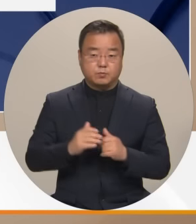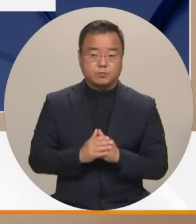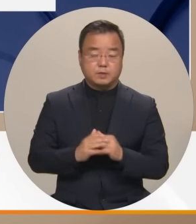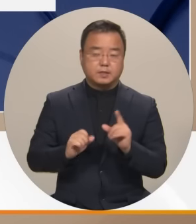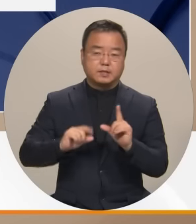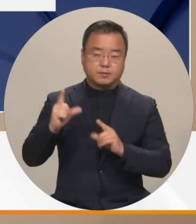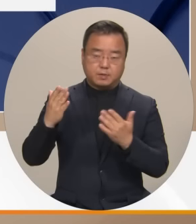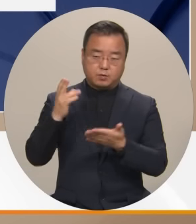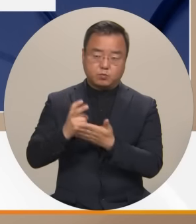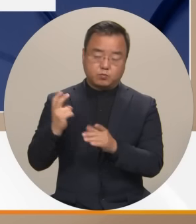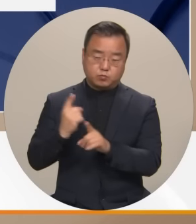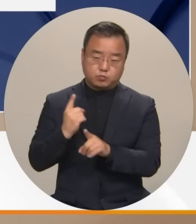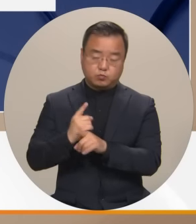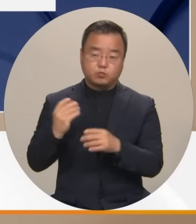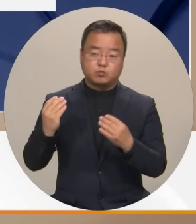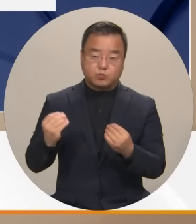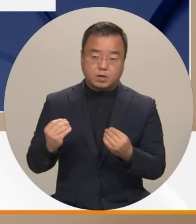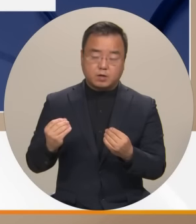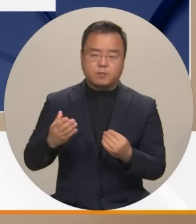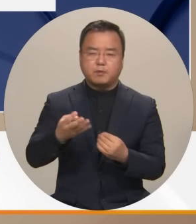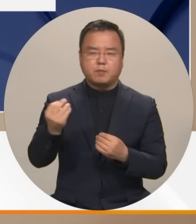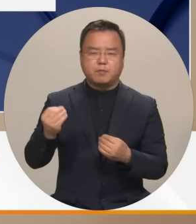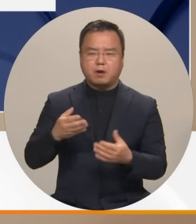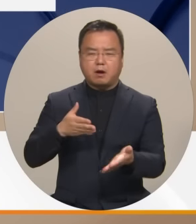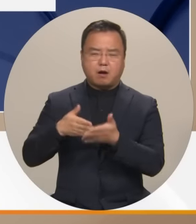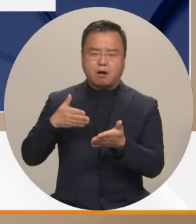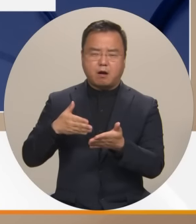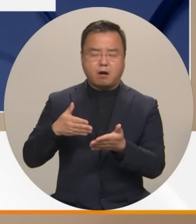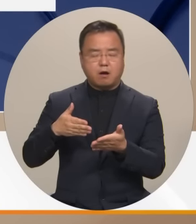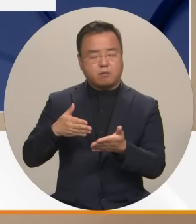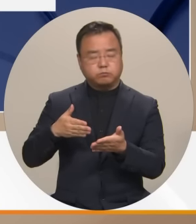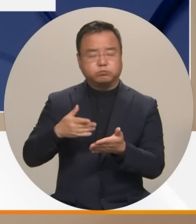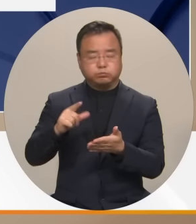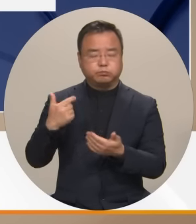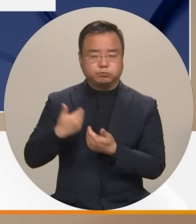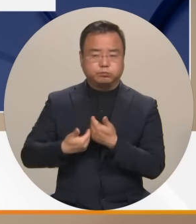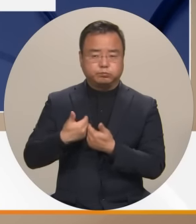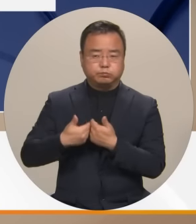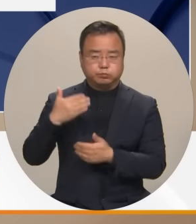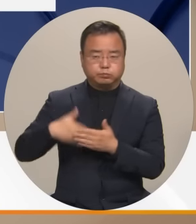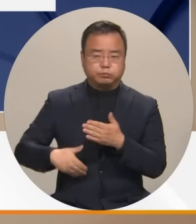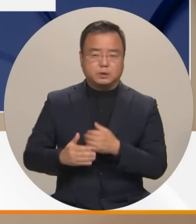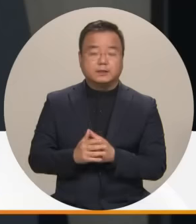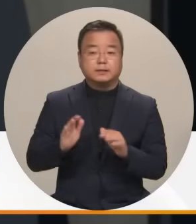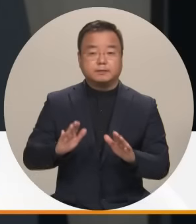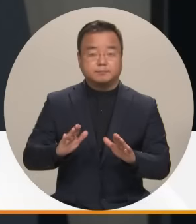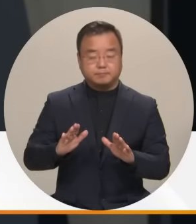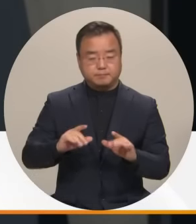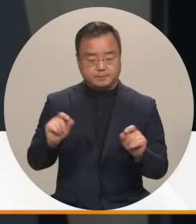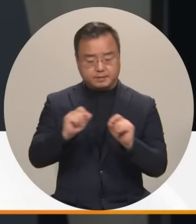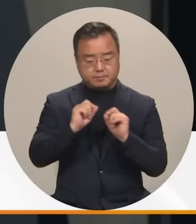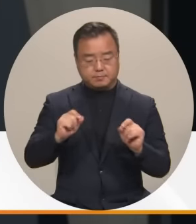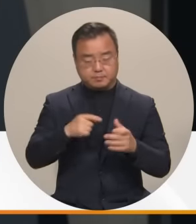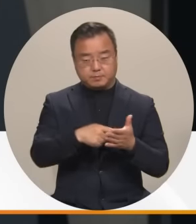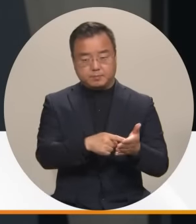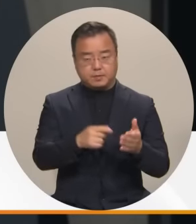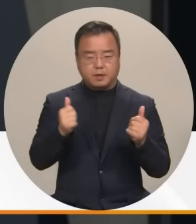모습이지만 일부 대학에서 개정안이 부결되는 등 진통이 여전히 이어지고 있습니다 어 집행정지 신청에 대한 법원의